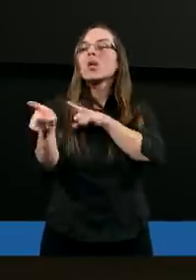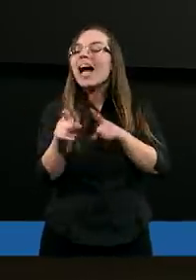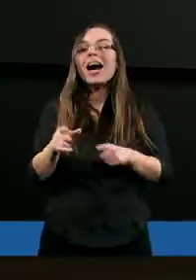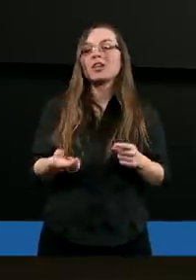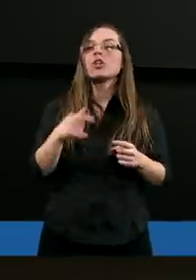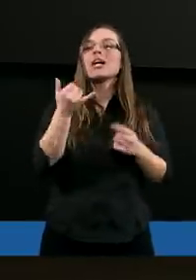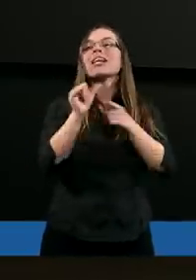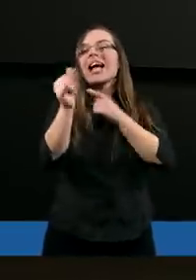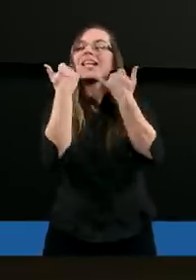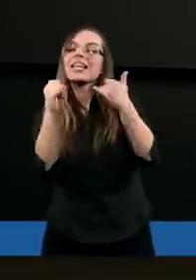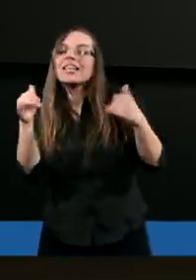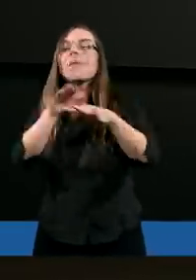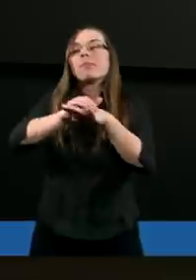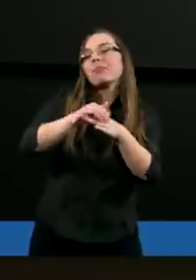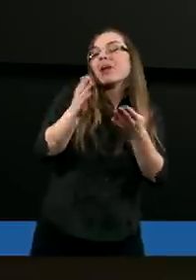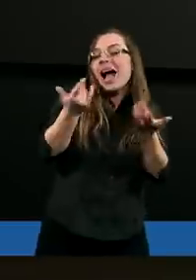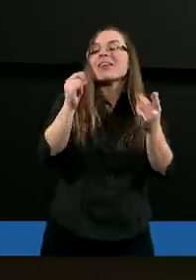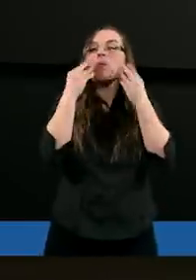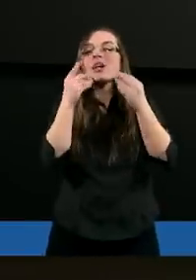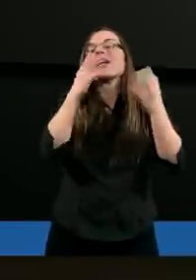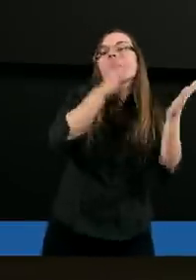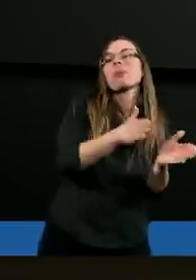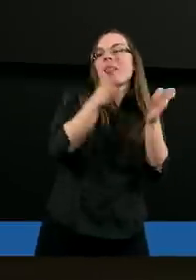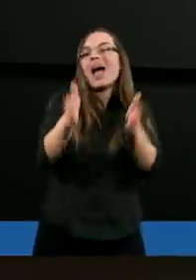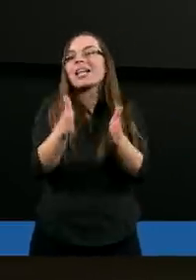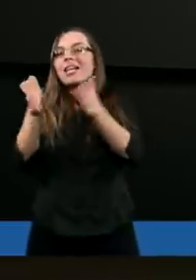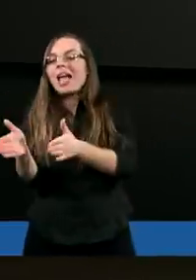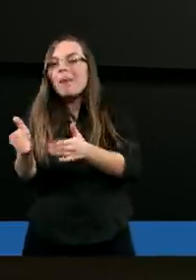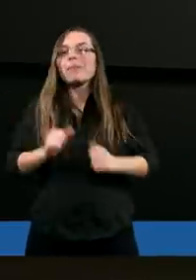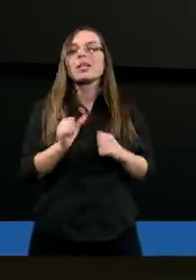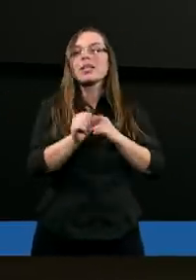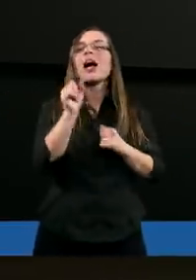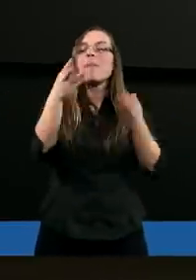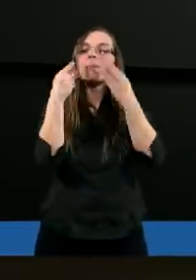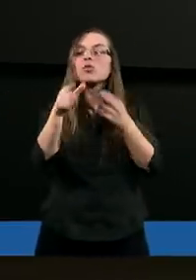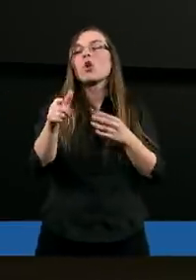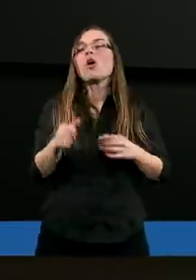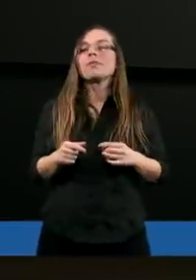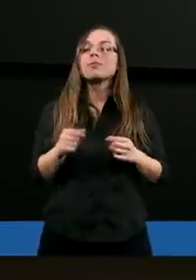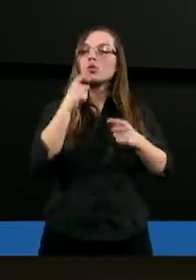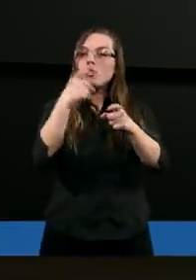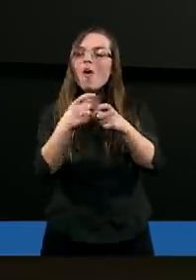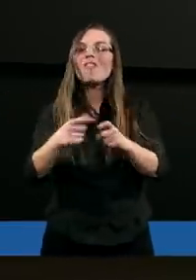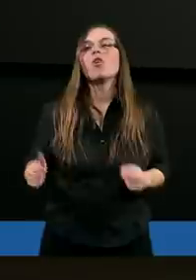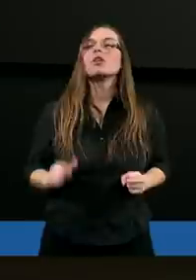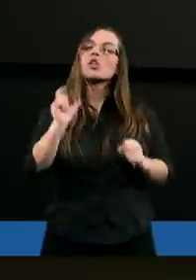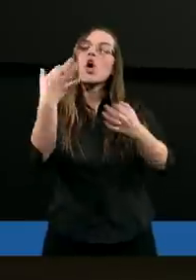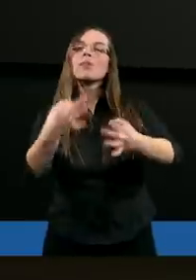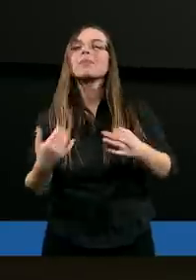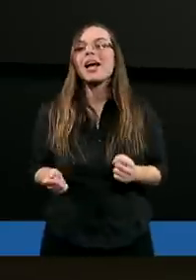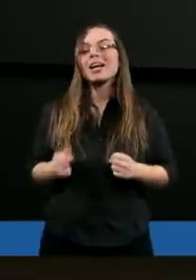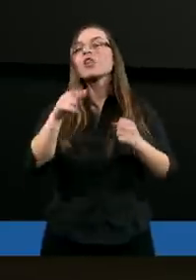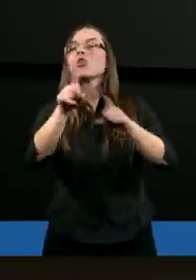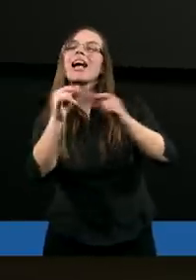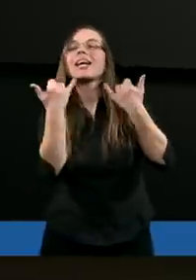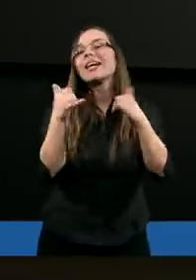jest inny, czyli inaczej mówiąc następny. Tak? Inny, następny. Natomiast jest to przeciwko takiemu greckiemu słowu heteros, który też znaczy